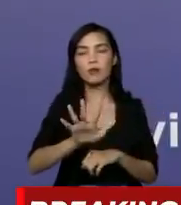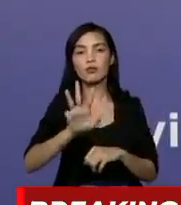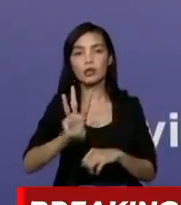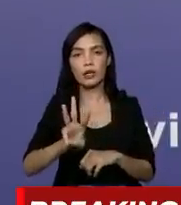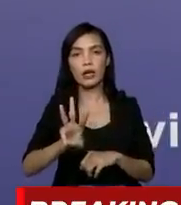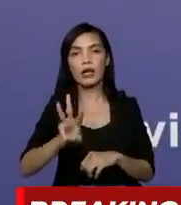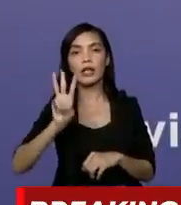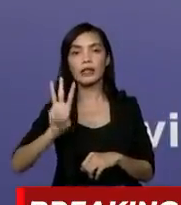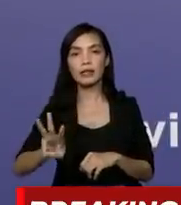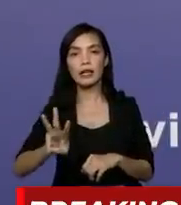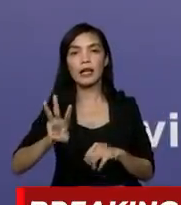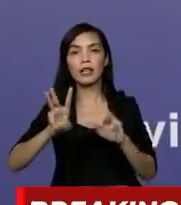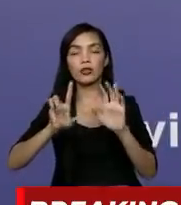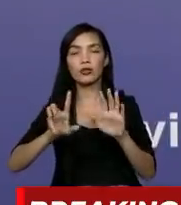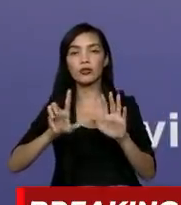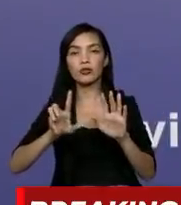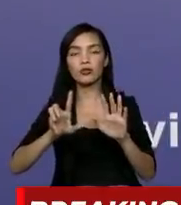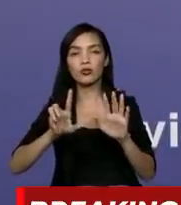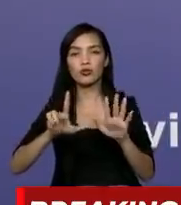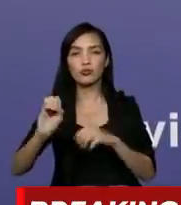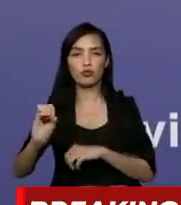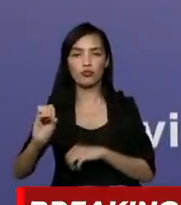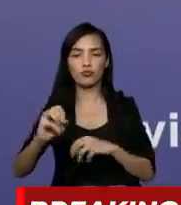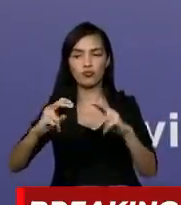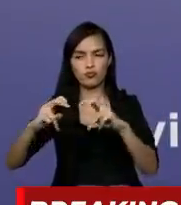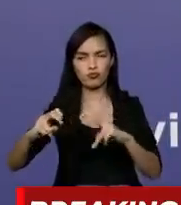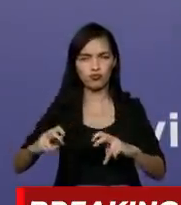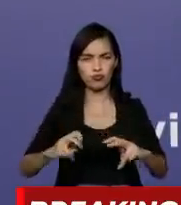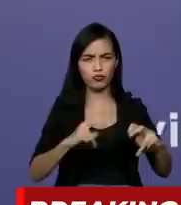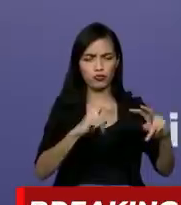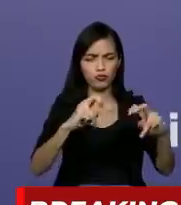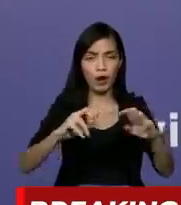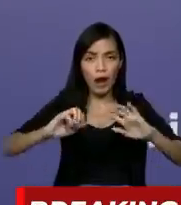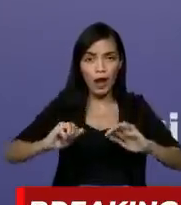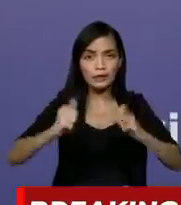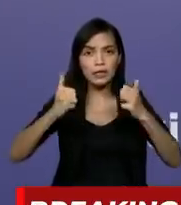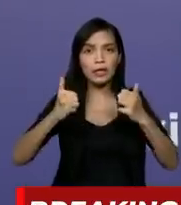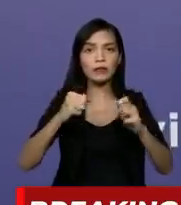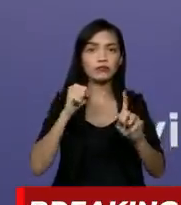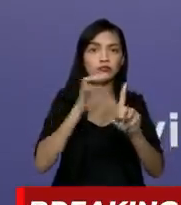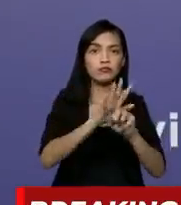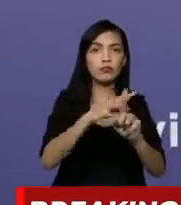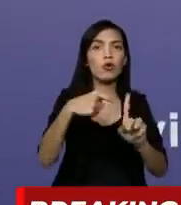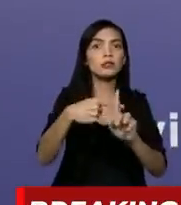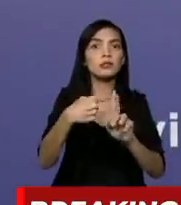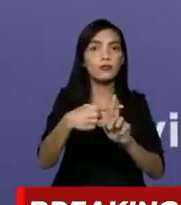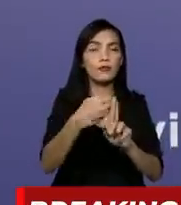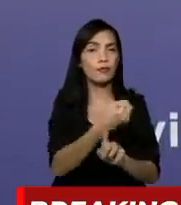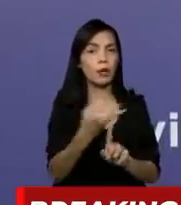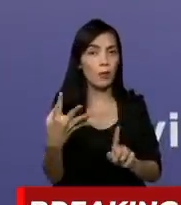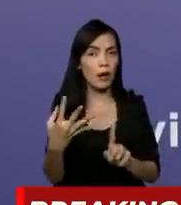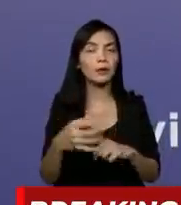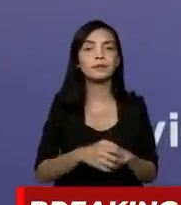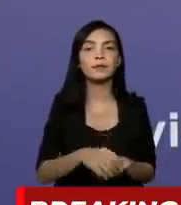753002 370 spesimen dari hasil pemeriksaan ini kita dapatkan penambahan kasus konfirmasi positif